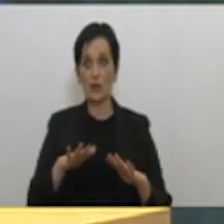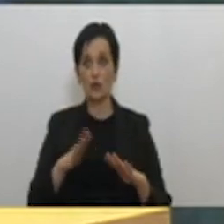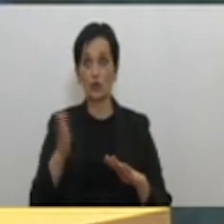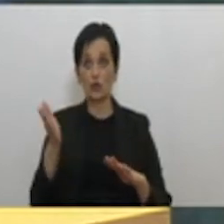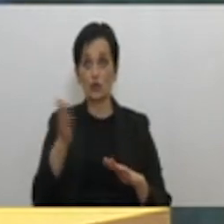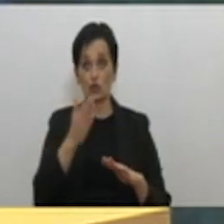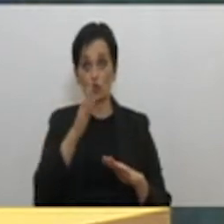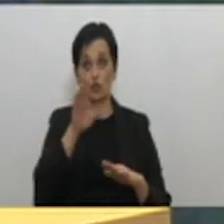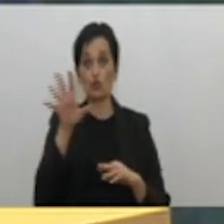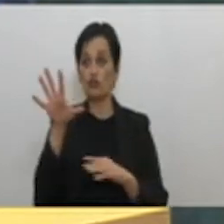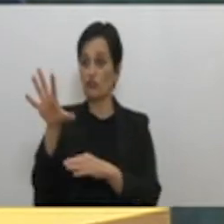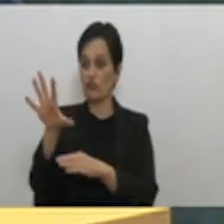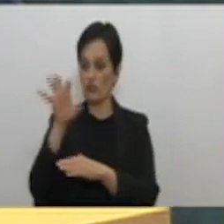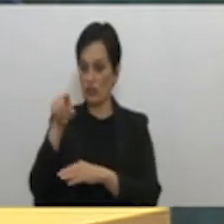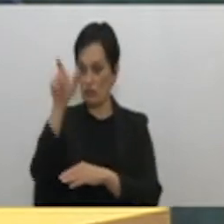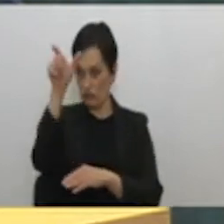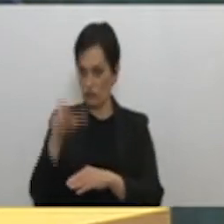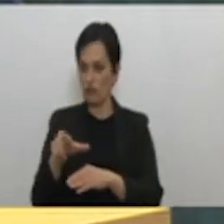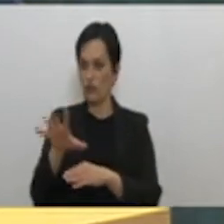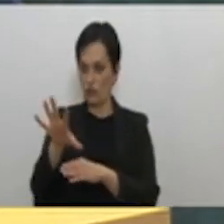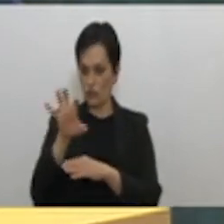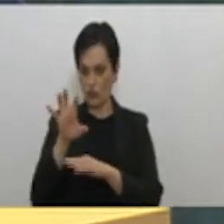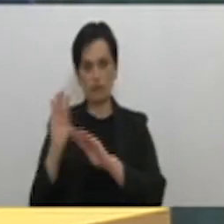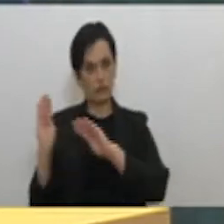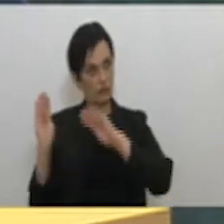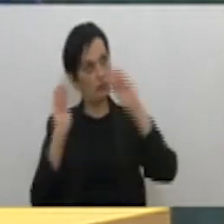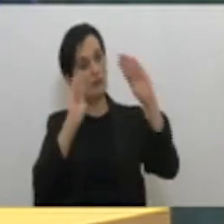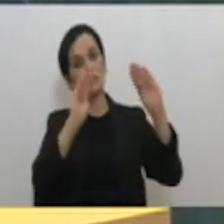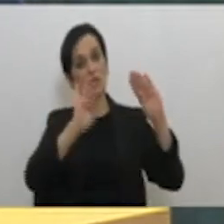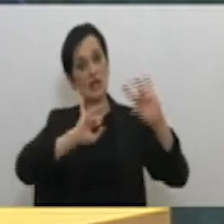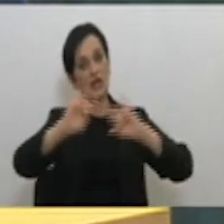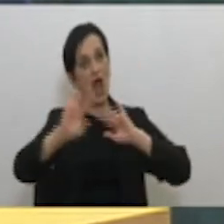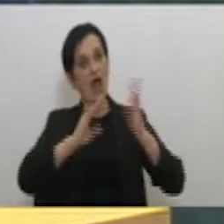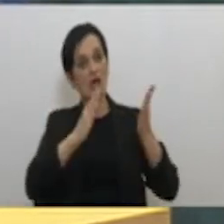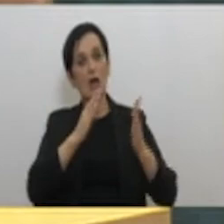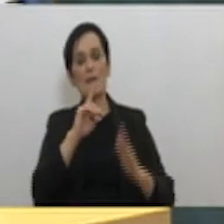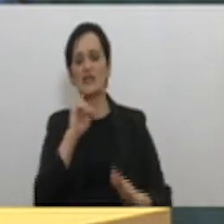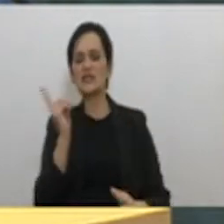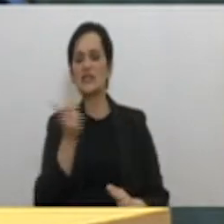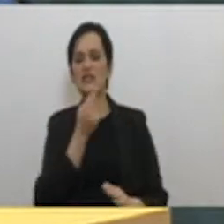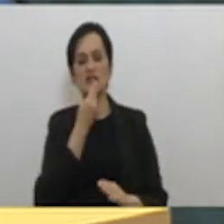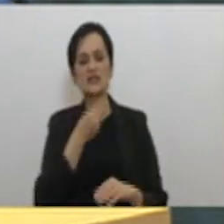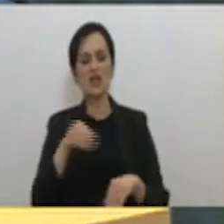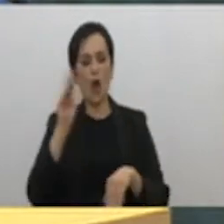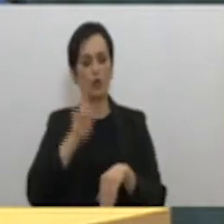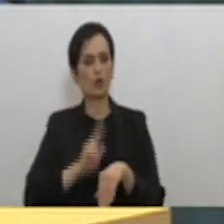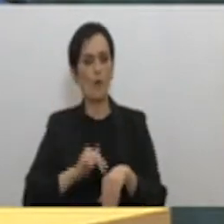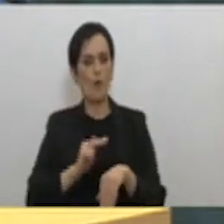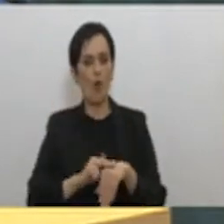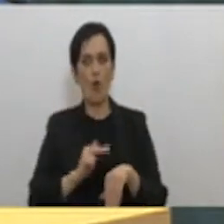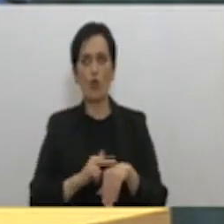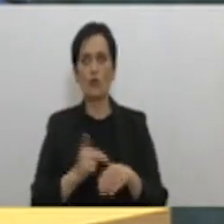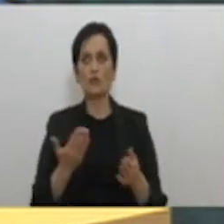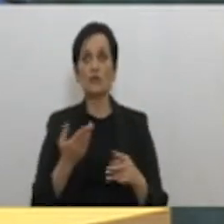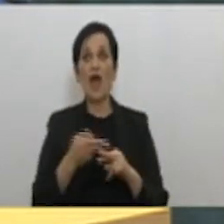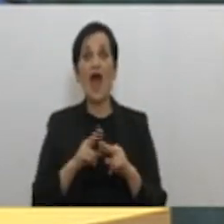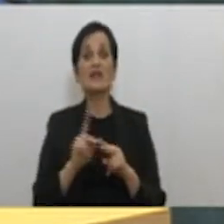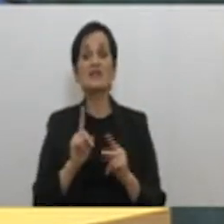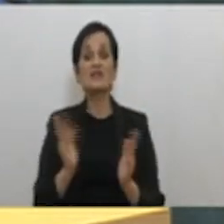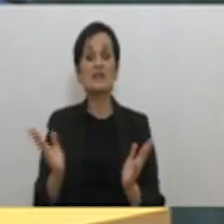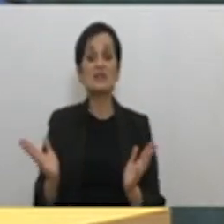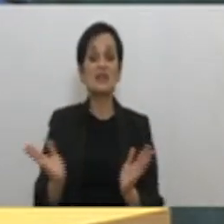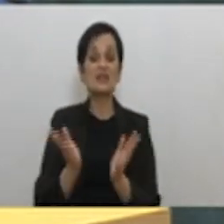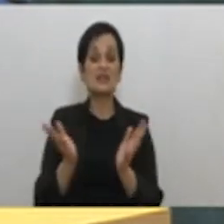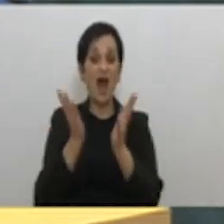კაც სურათი და იყოს რა ამ წლის საუკეთესო პოლიციელი და იყოს ამის რეკლამა ეს უბრალოდ ახლა ისეთი მომენტია რომ ისა ეს ერთ წახალისება ამ